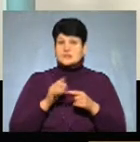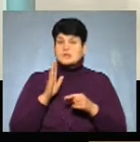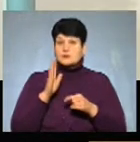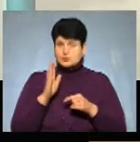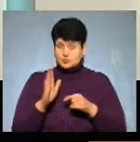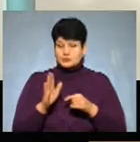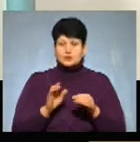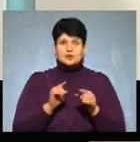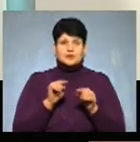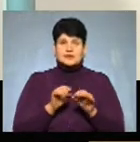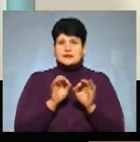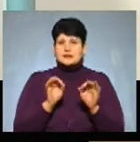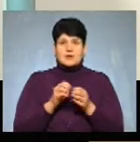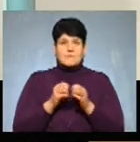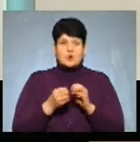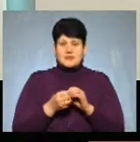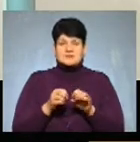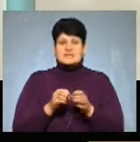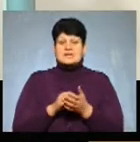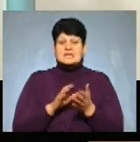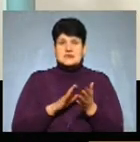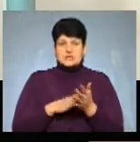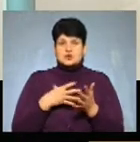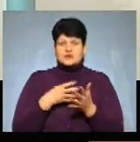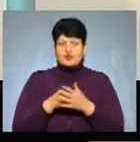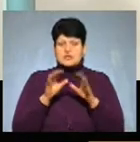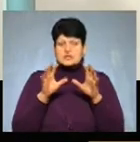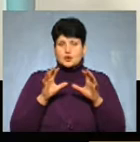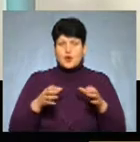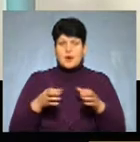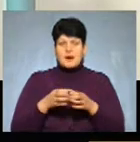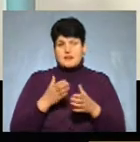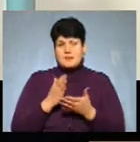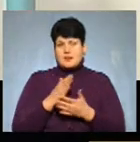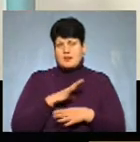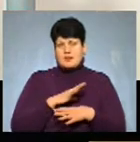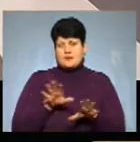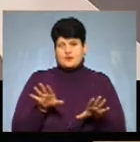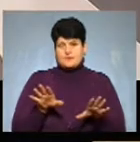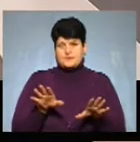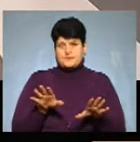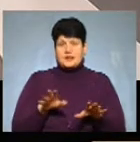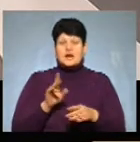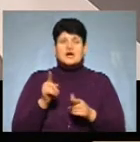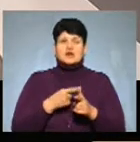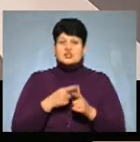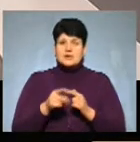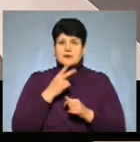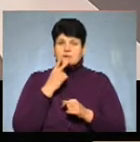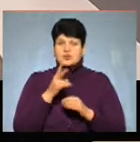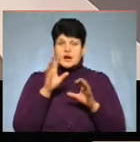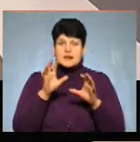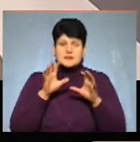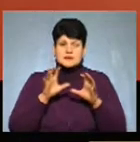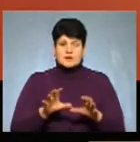буде, то тоді жодних проблем з реєстрацією своїх статутів громади мати не буде. Чи передбачає закон певні